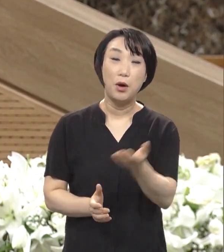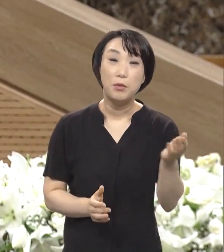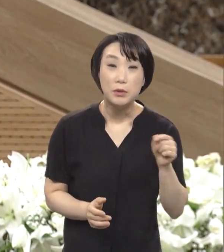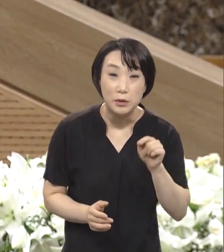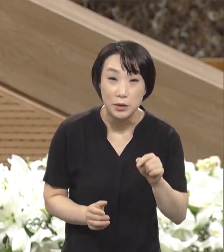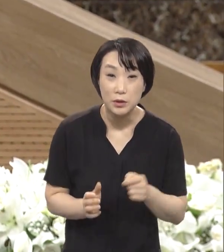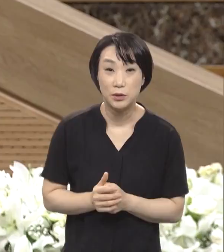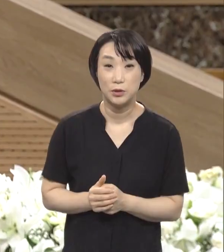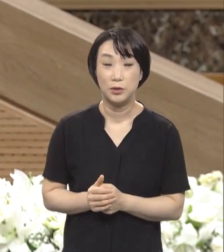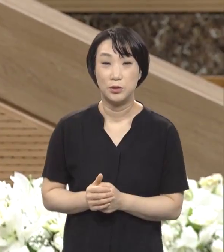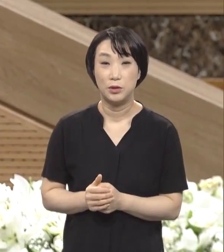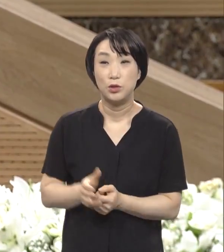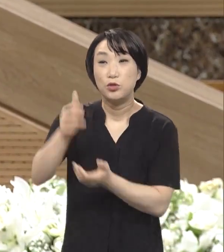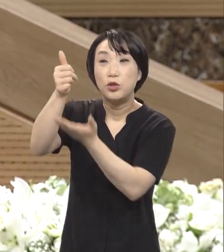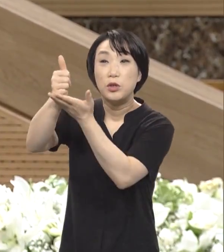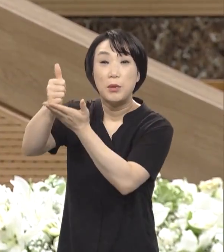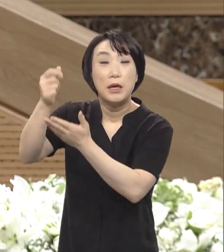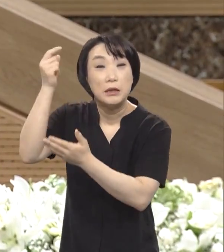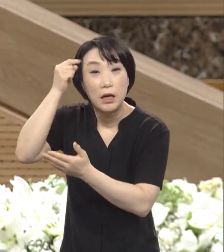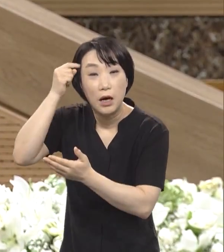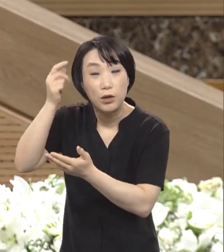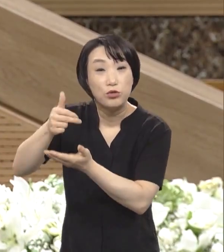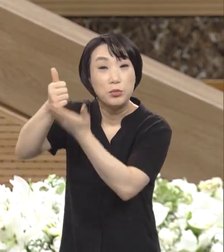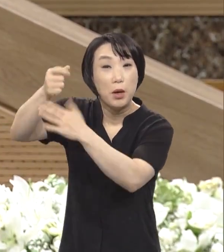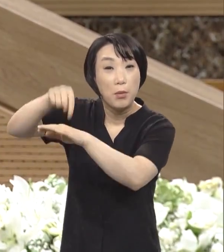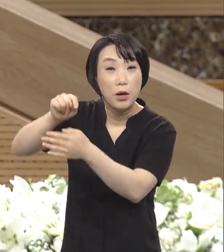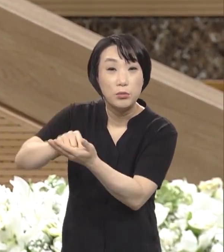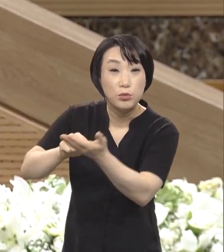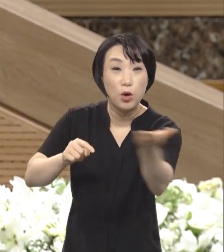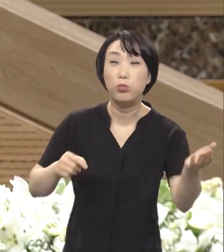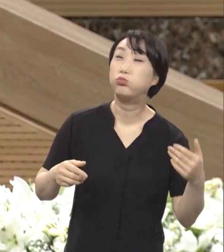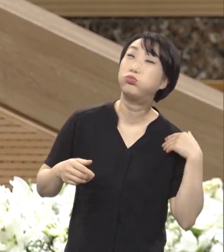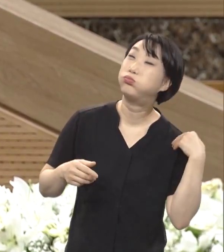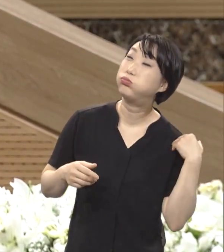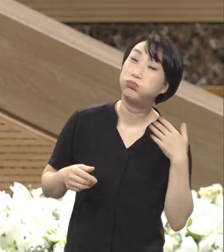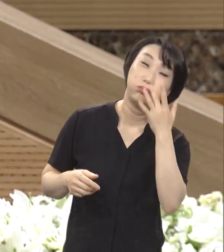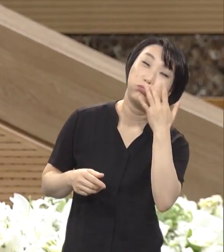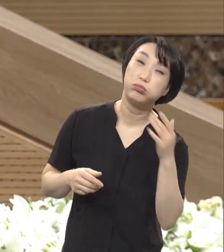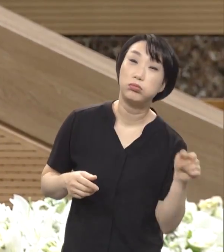그런 주님의 정신과 마음을 모르고